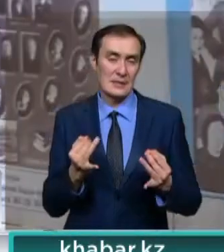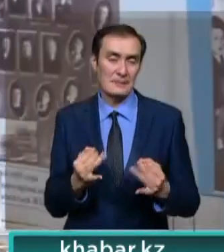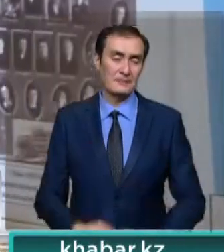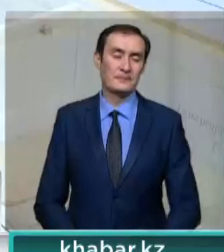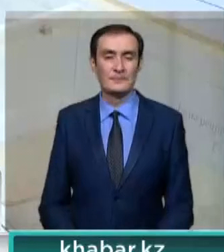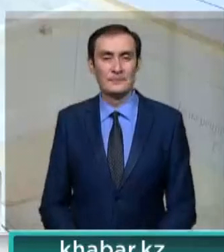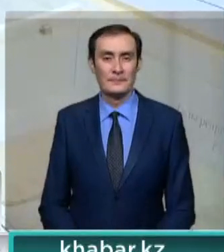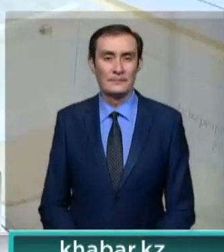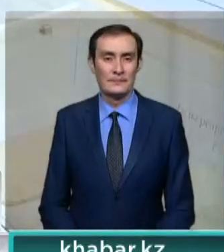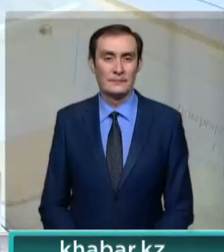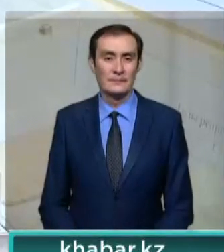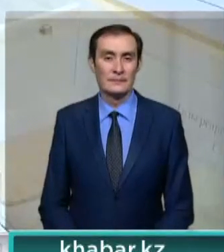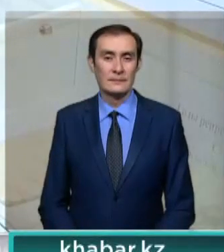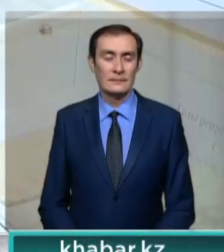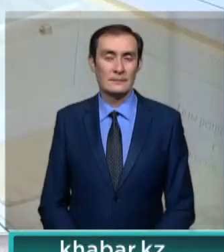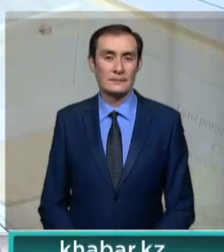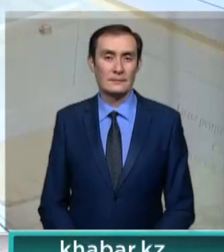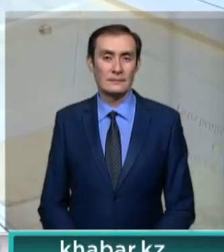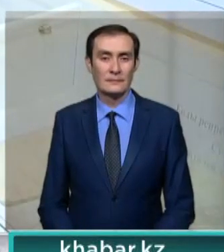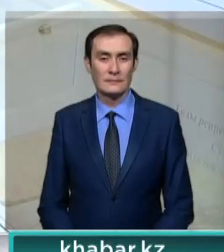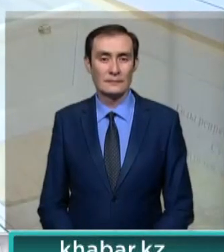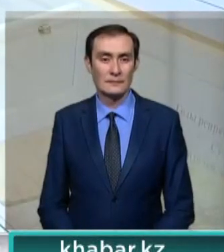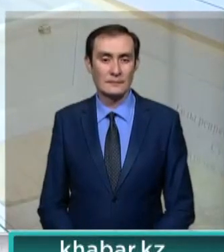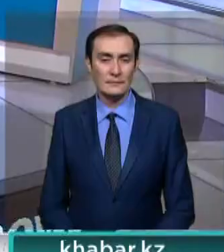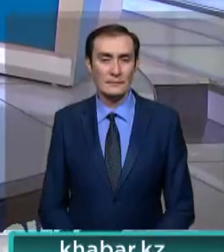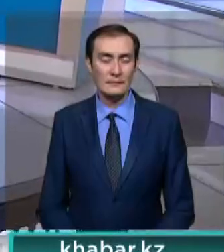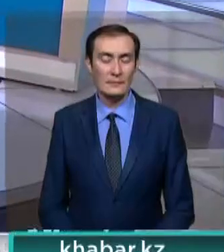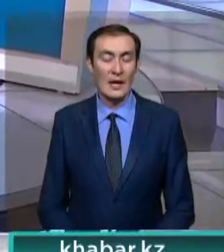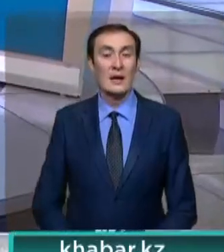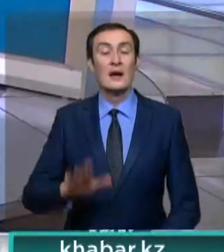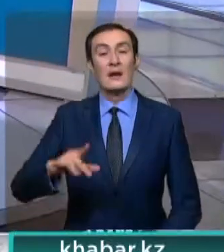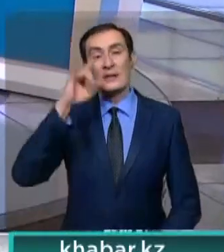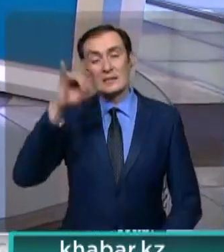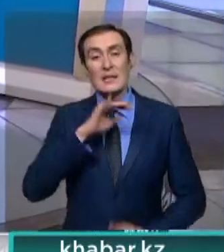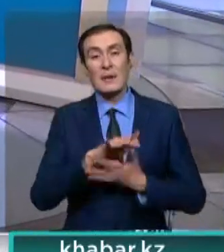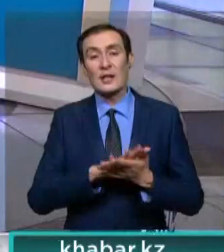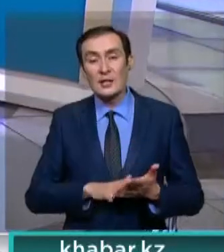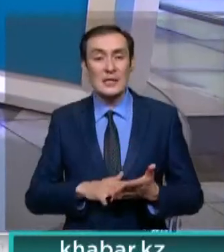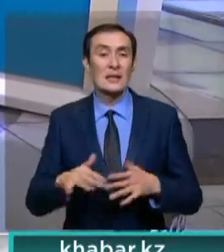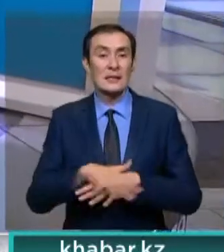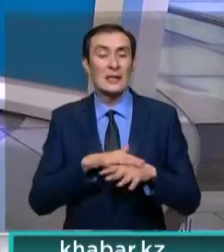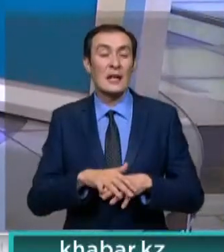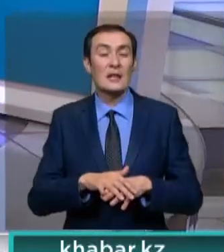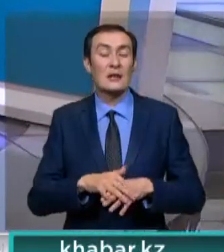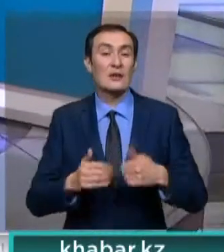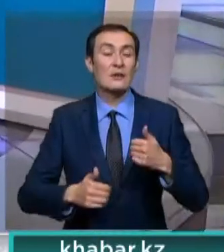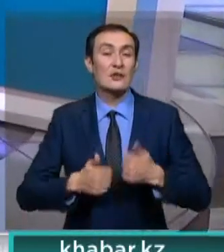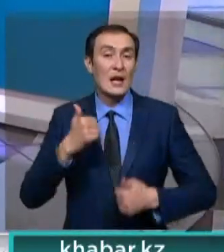Марина Золотарева, Сайла Уигликов, Караганда, итоги дня. В Казахстане продолжается общенациональный челлендж